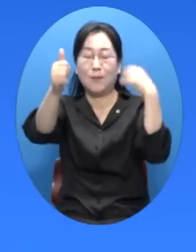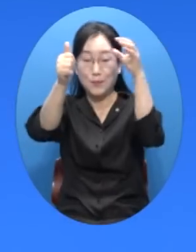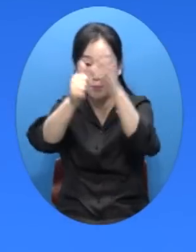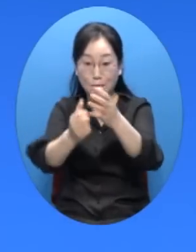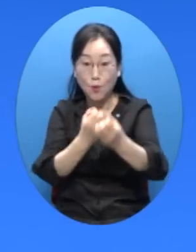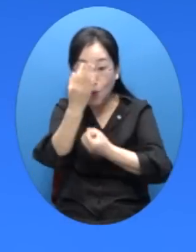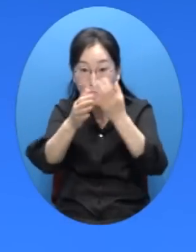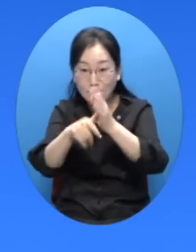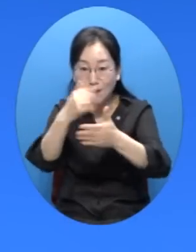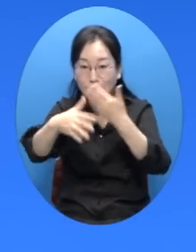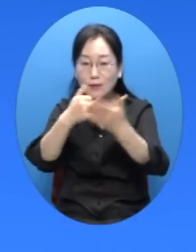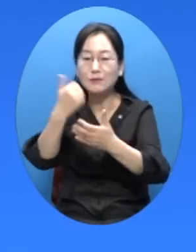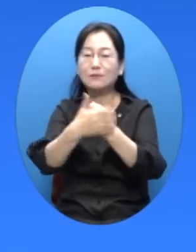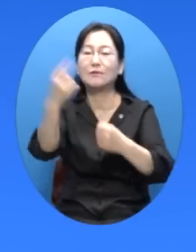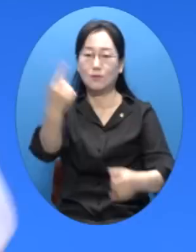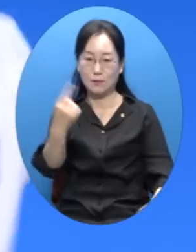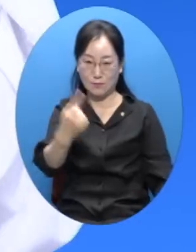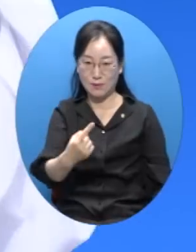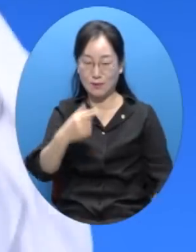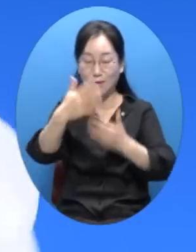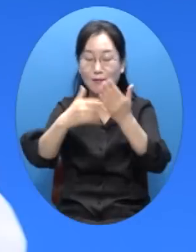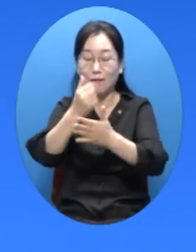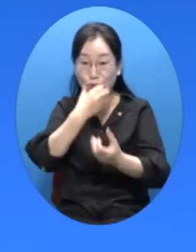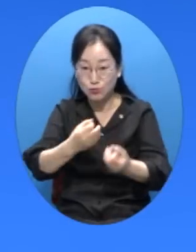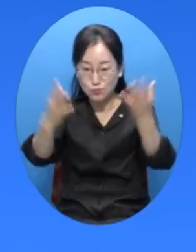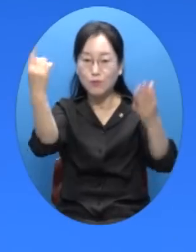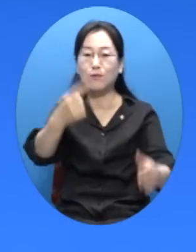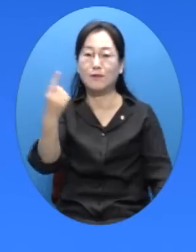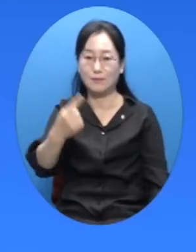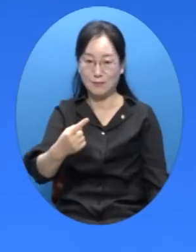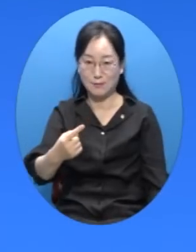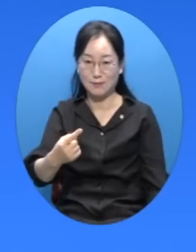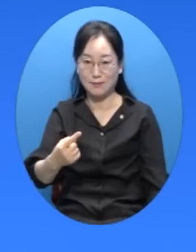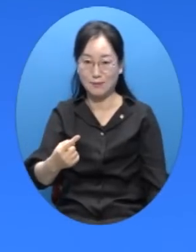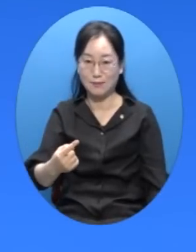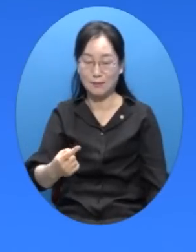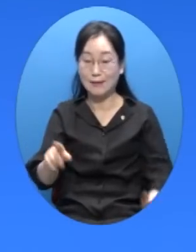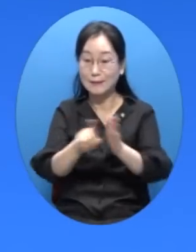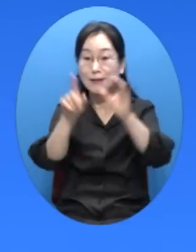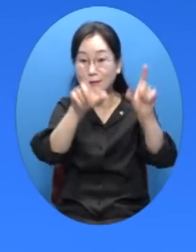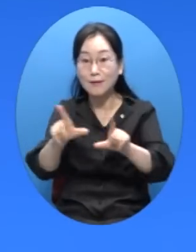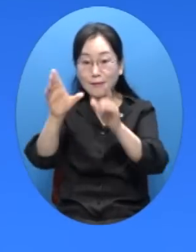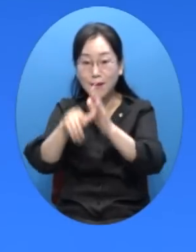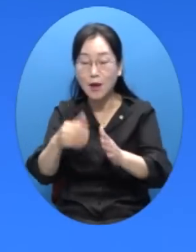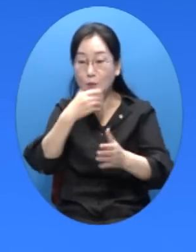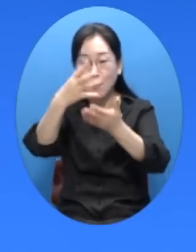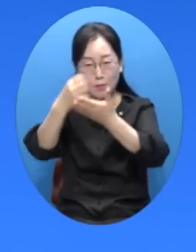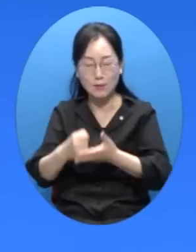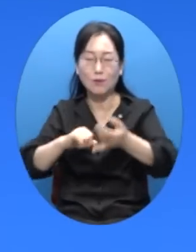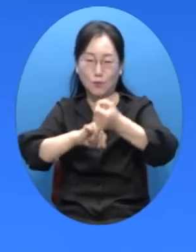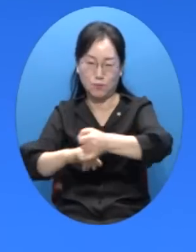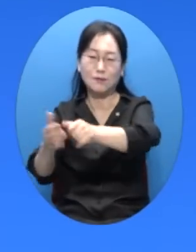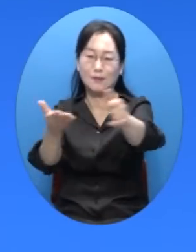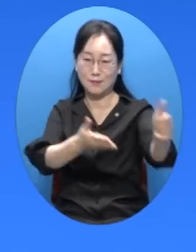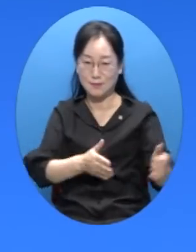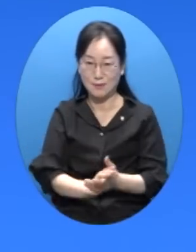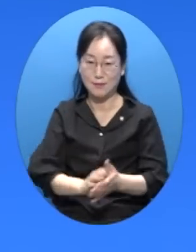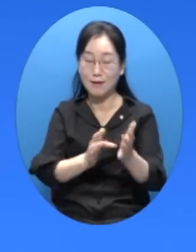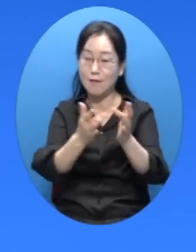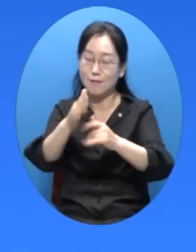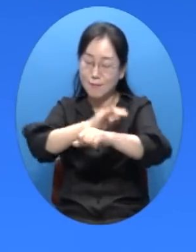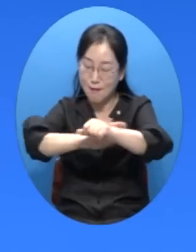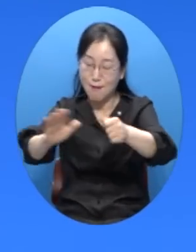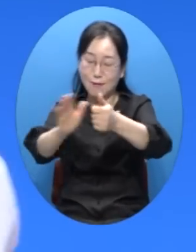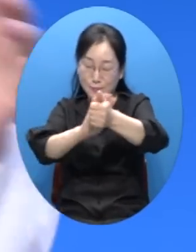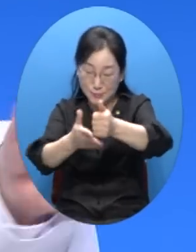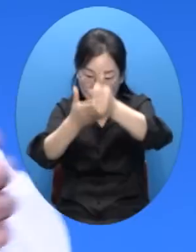때 하나님의 은혜가 임하는 것입니다. 하나님의 축복이 임하는 것입니다. 신앙생활하면서 복받은 인생을 살아가는 여러분 되기를 바랍니다. 예수님을 잘